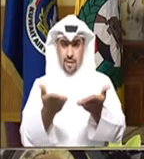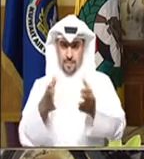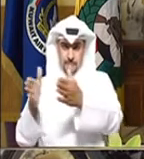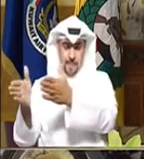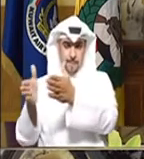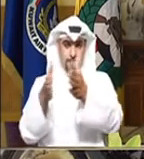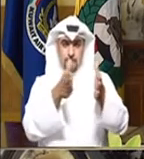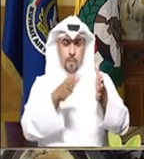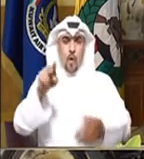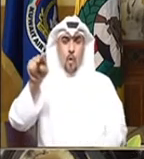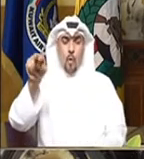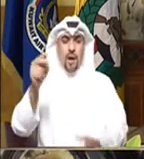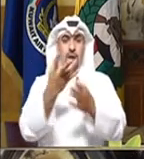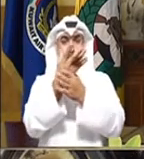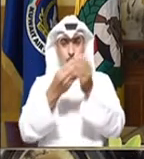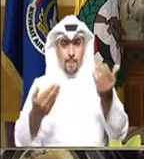وأبنائي،